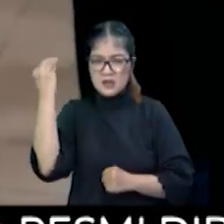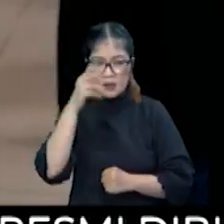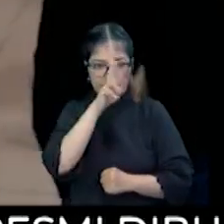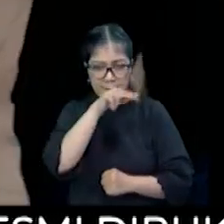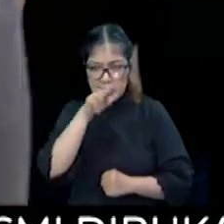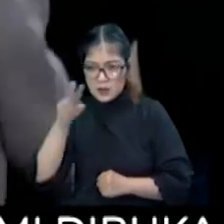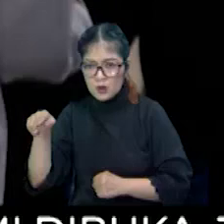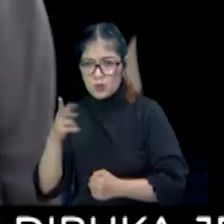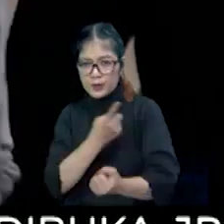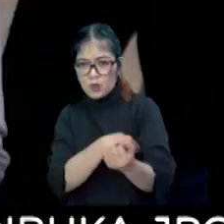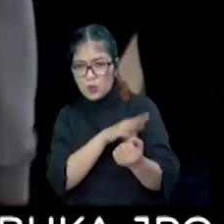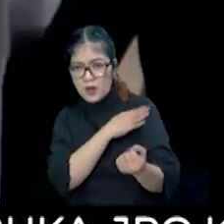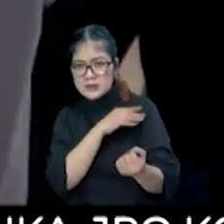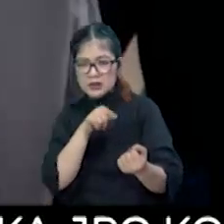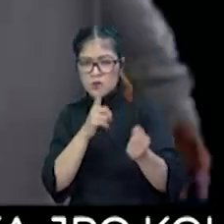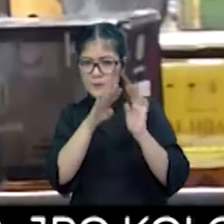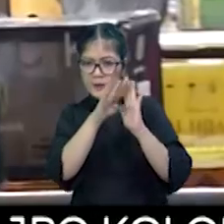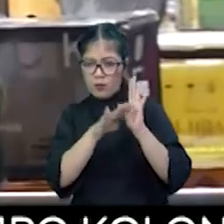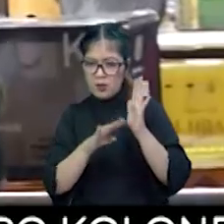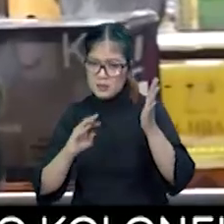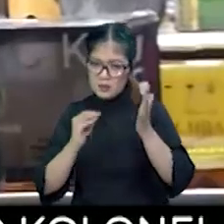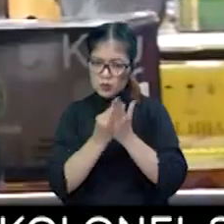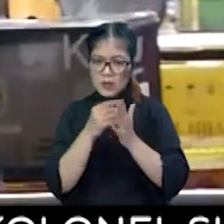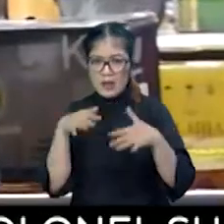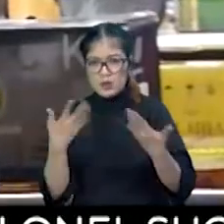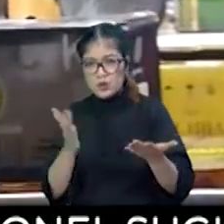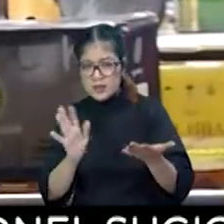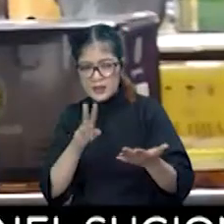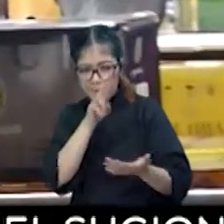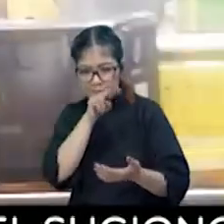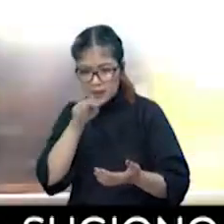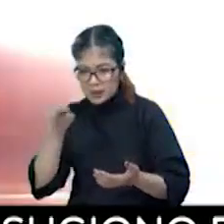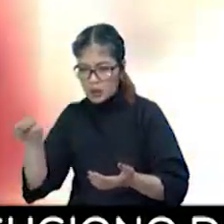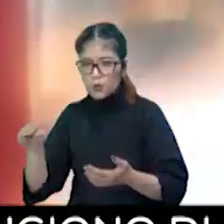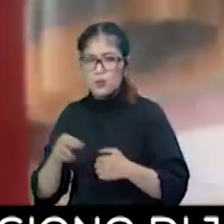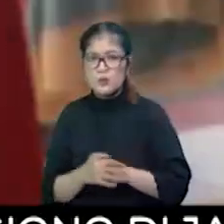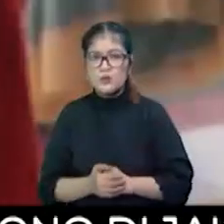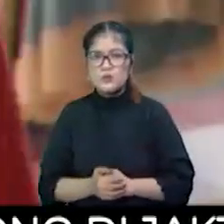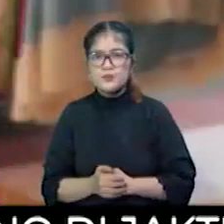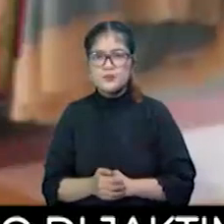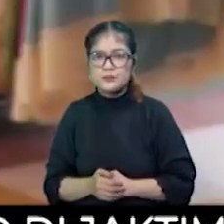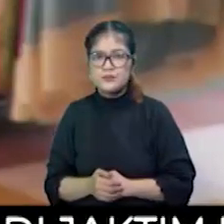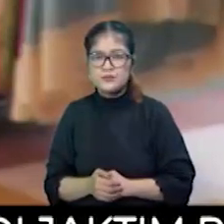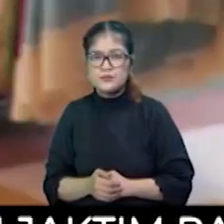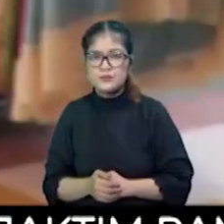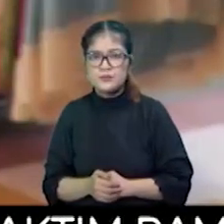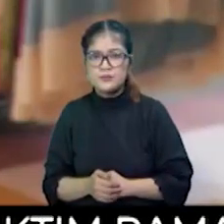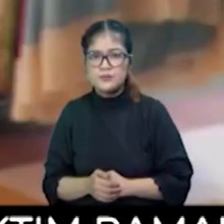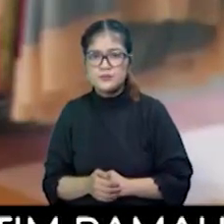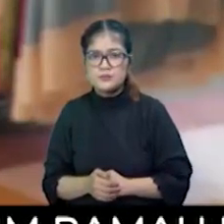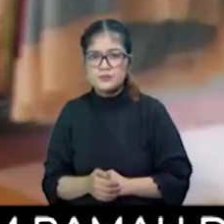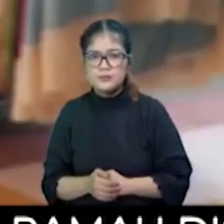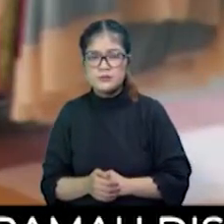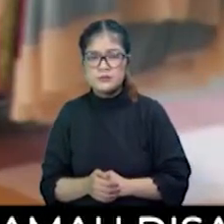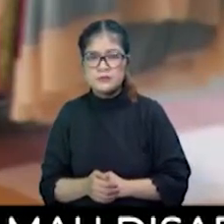protokol kesehatan di pasar Tanah Abang Jakarta Pusat dari Jakarta Riska Dior girang